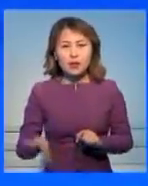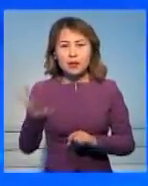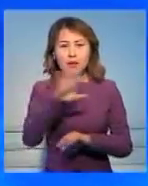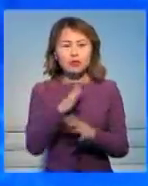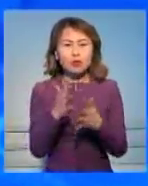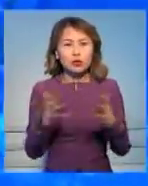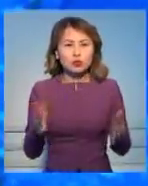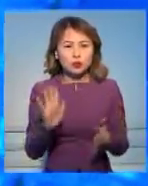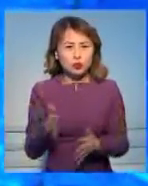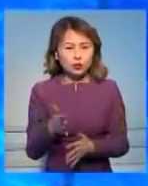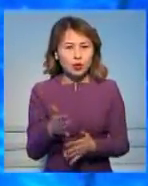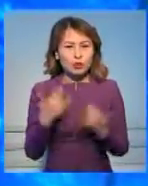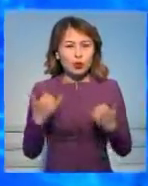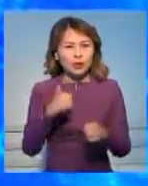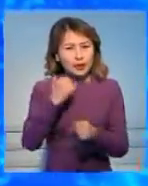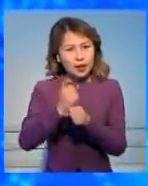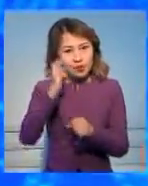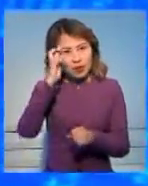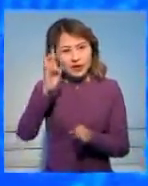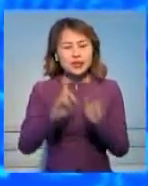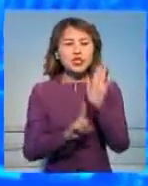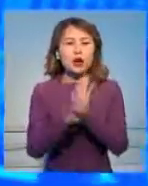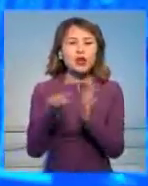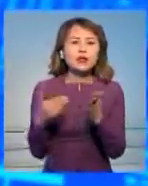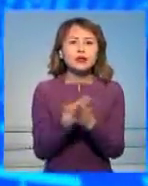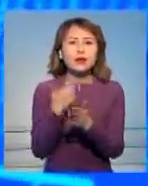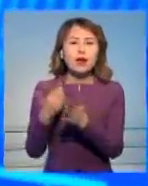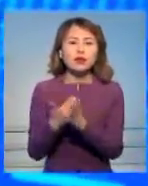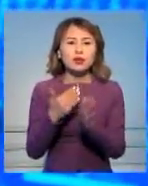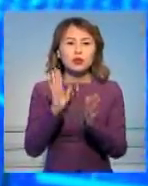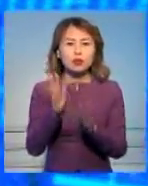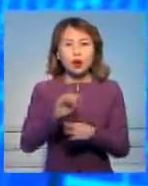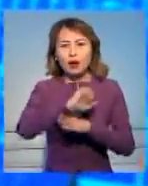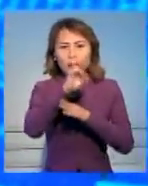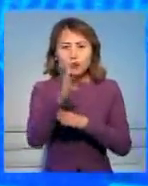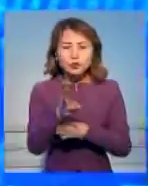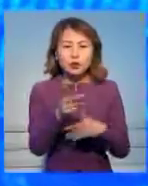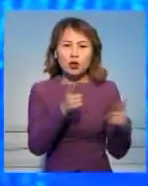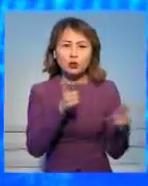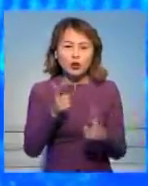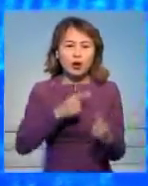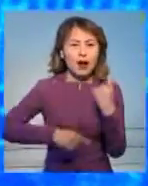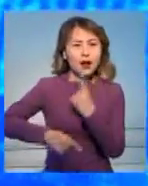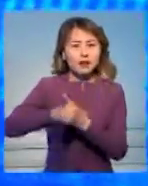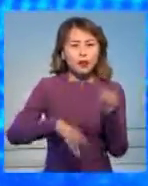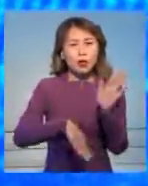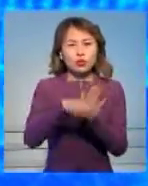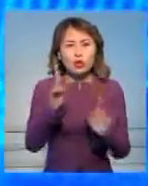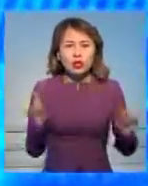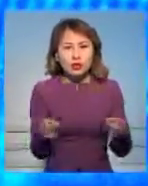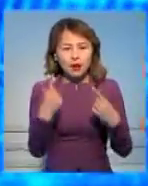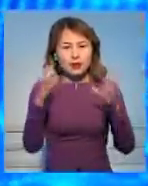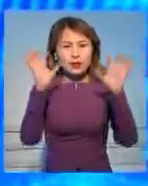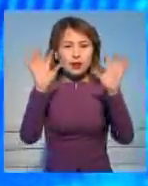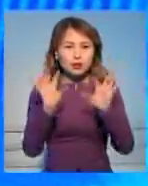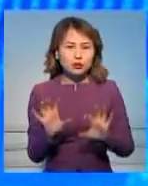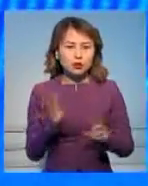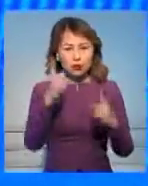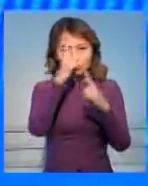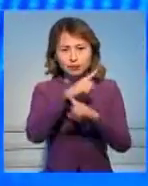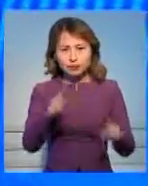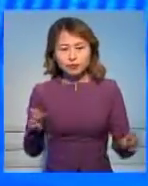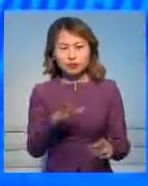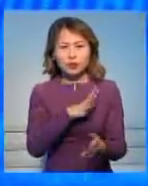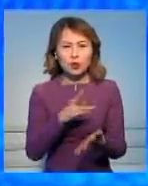баса мән берілмек. Бүгін елбасы осындай бірқатар жаңашылдықтарды қамтитын кәсіпкерлік қызметті жетілдіруге бағытталған заңға жария